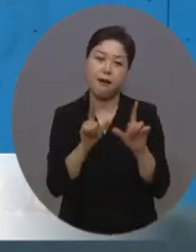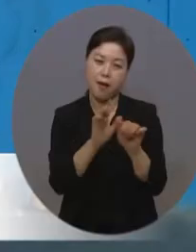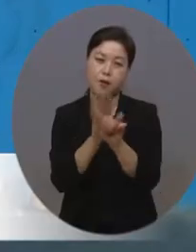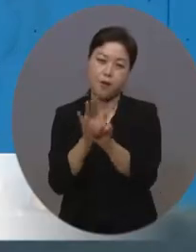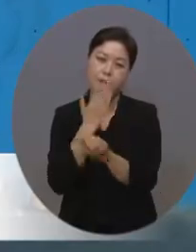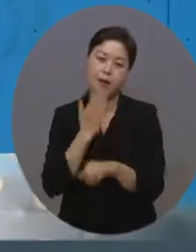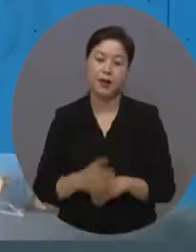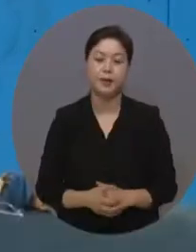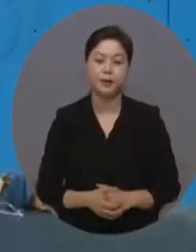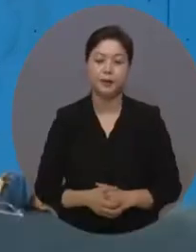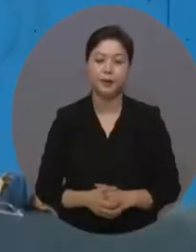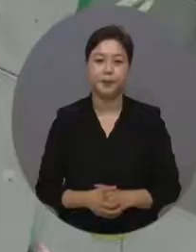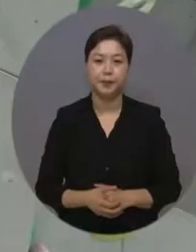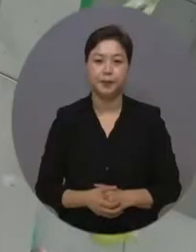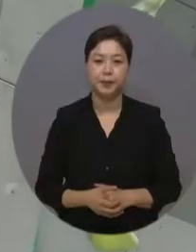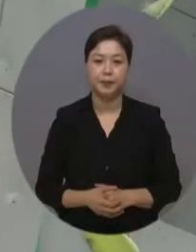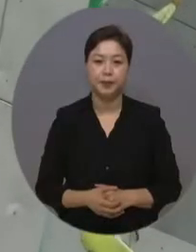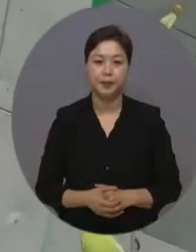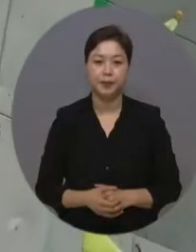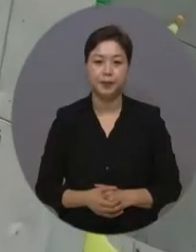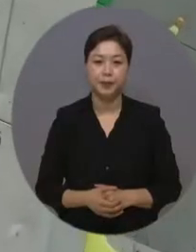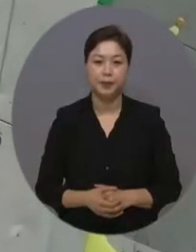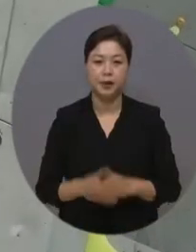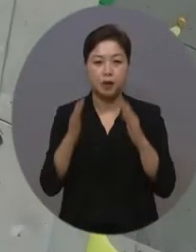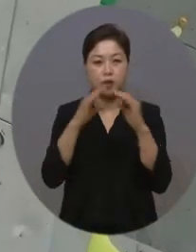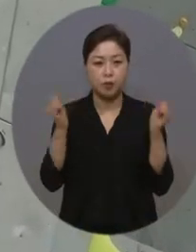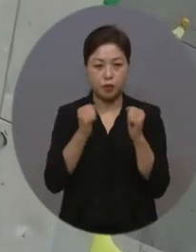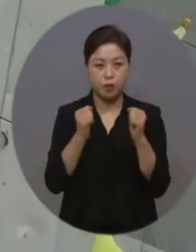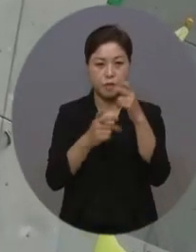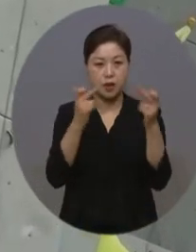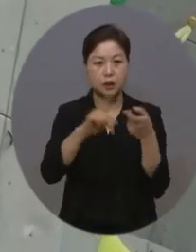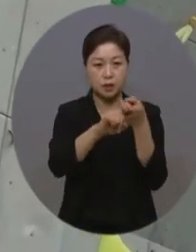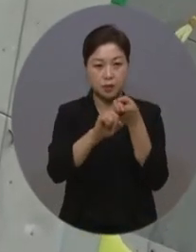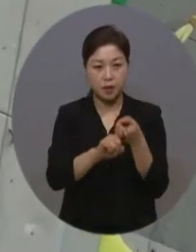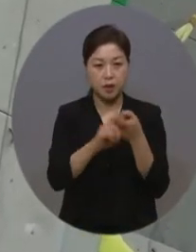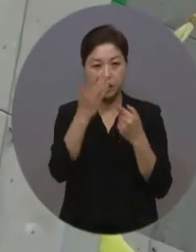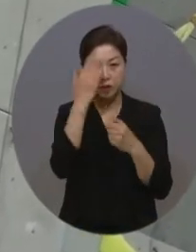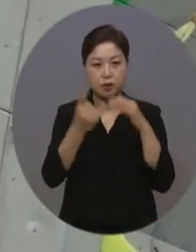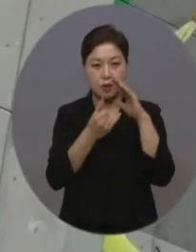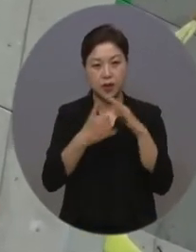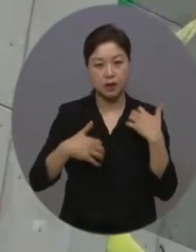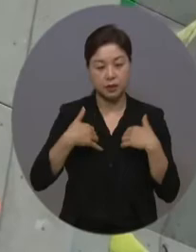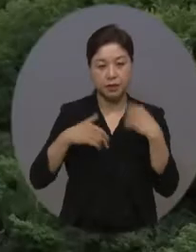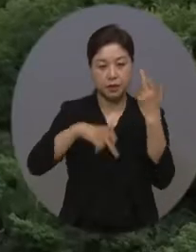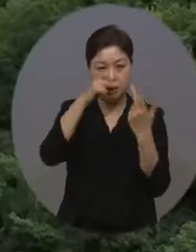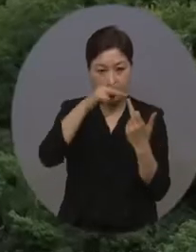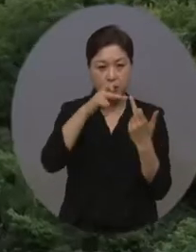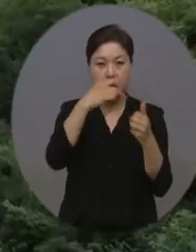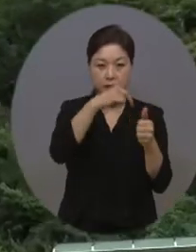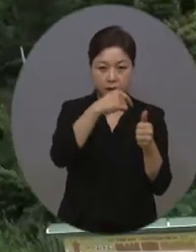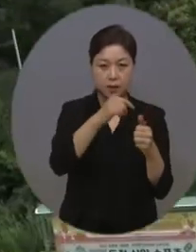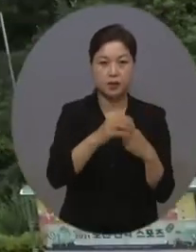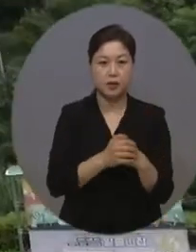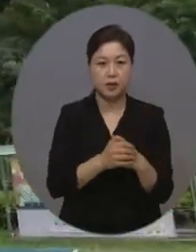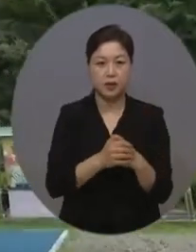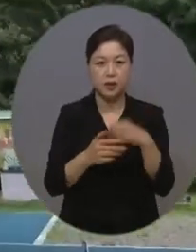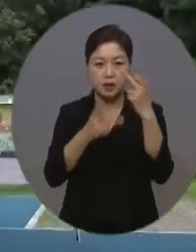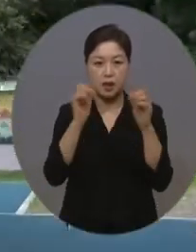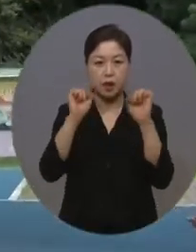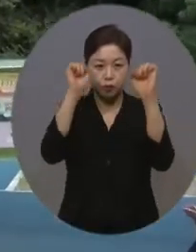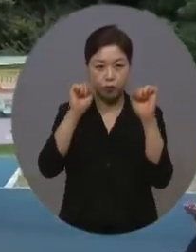도움이 됐으면 합니다. 한편 전북산악연맹은 청소년 꿀잼 등산교실, 도전